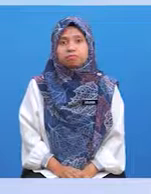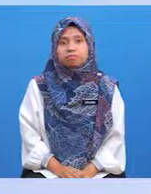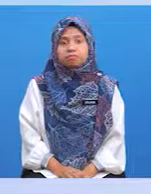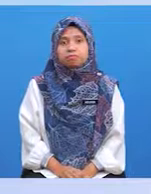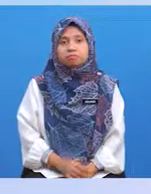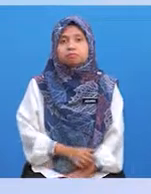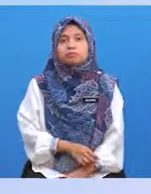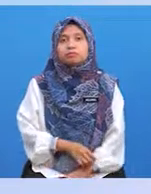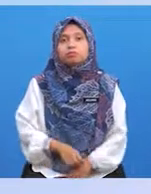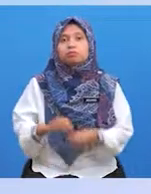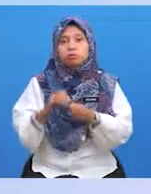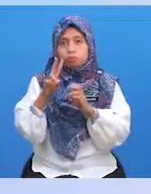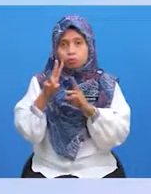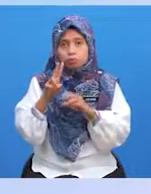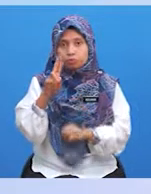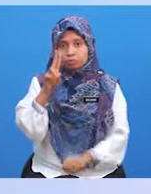Kedua,